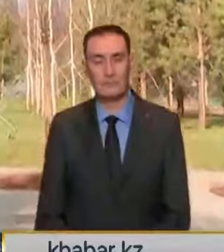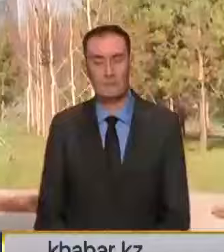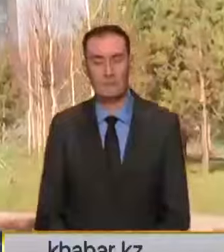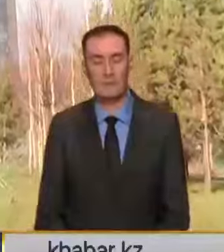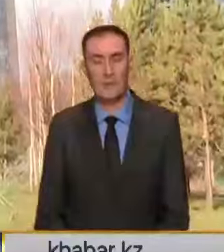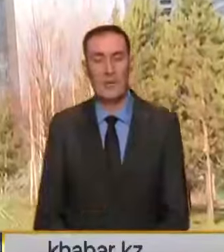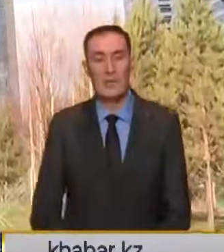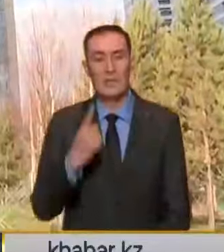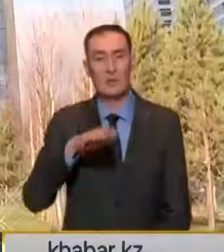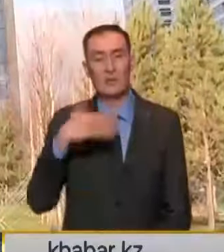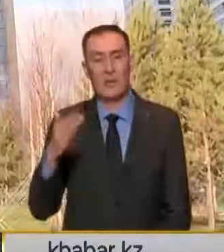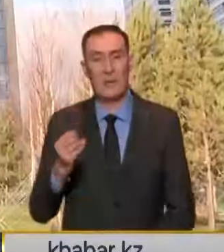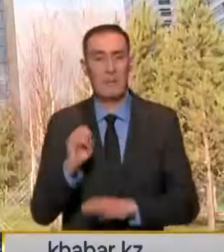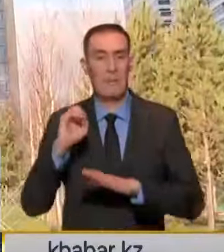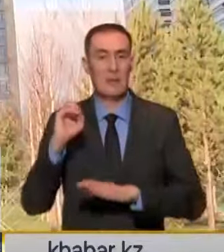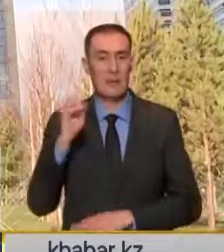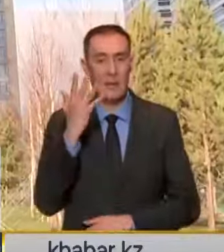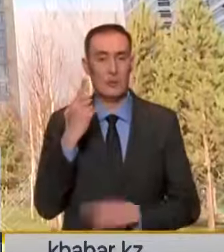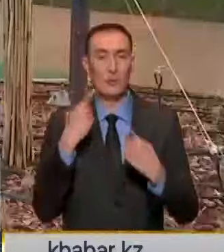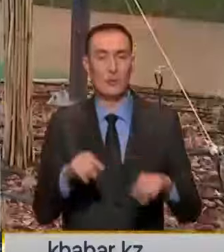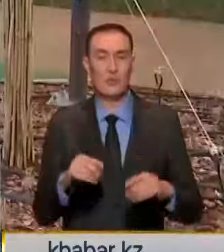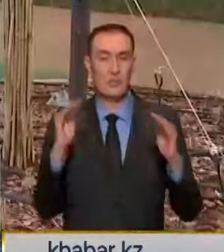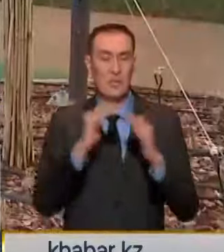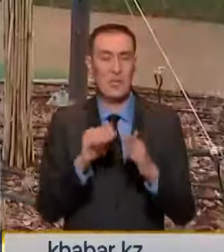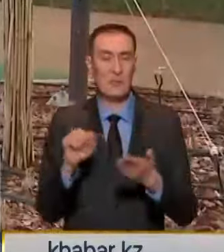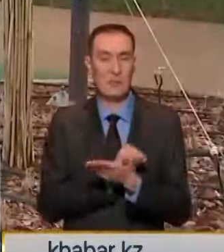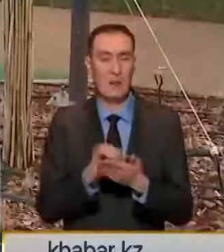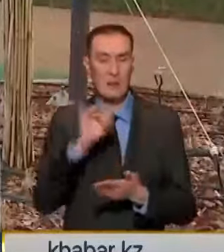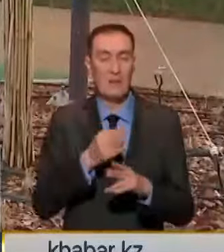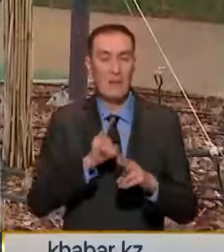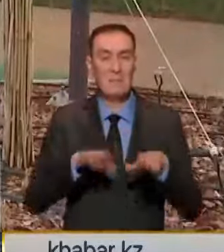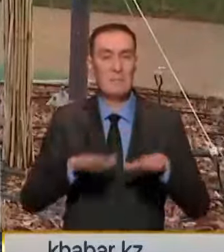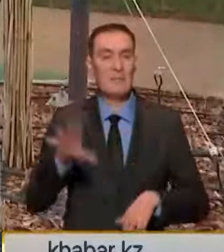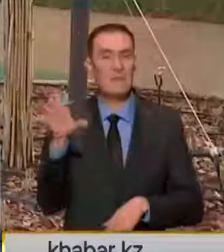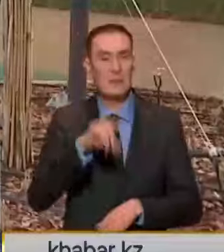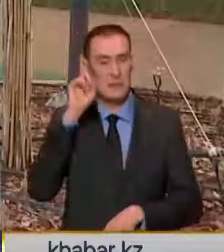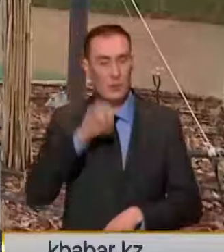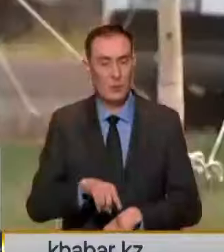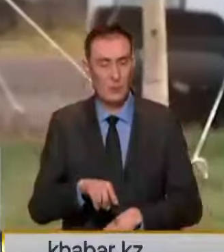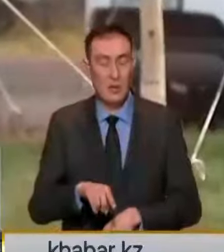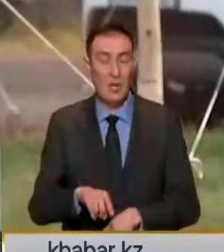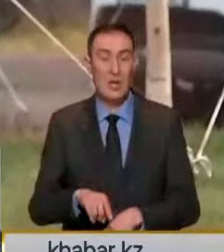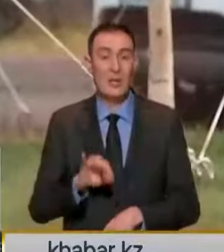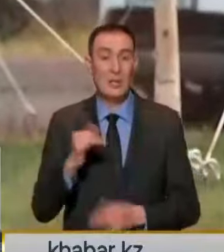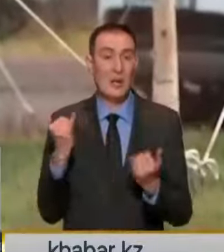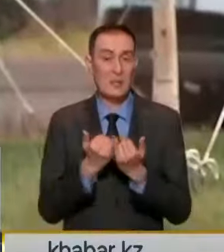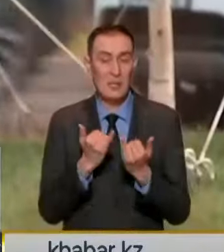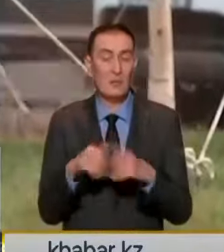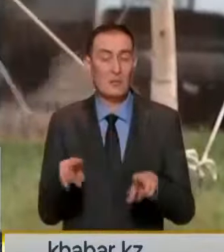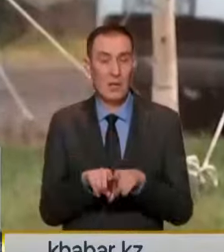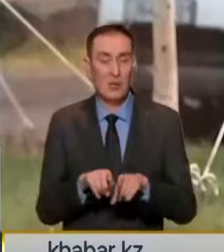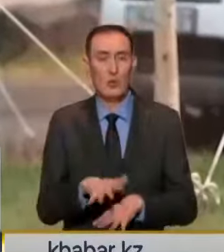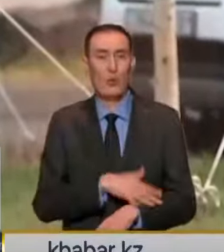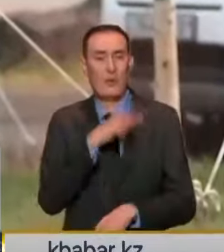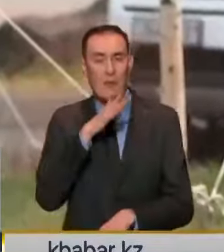С одной стороны Байтерек, с другой здание Государственного архива. Это место знакомо каждому жителю Астаны, да и гостям, пожалуй, тоже.